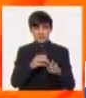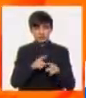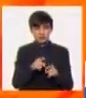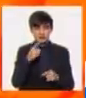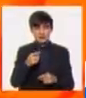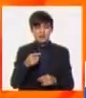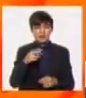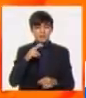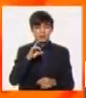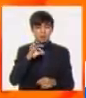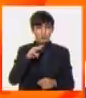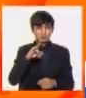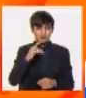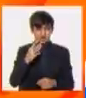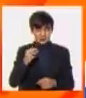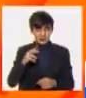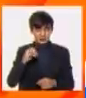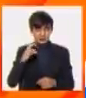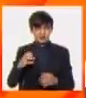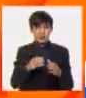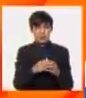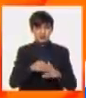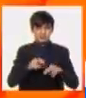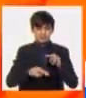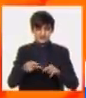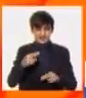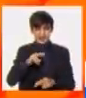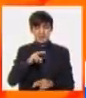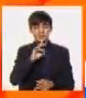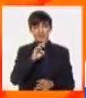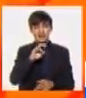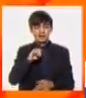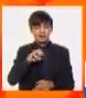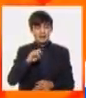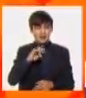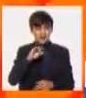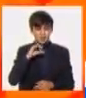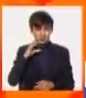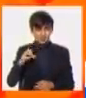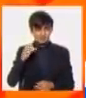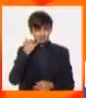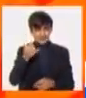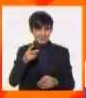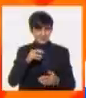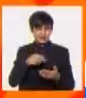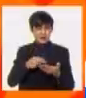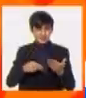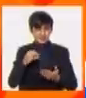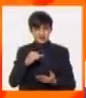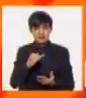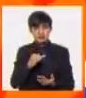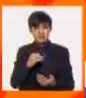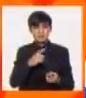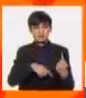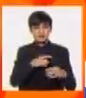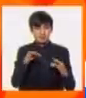Это промышленность и компании строительной сферы, нотариусы по записи и отделение ЦОН Наурызбайского района для обслуживания бизнеса.